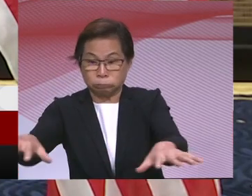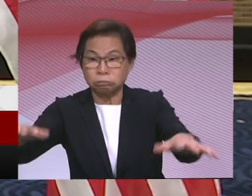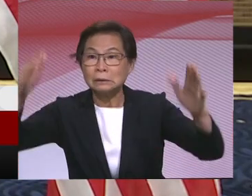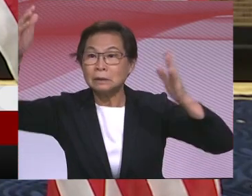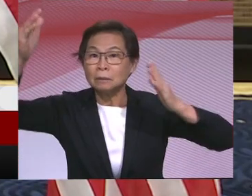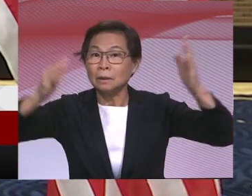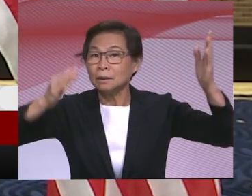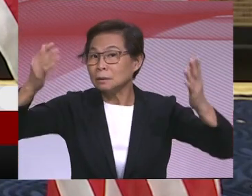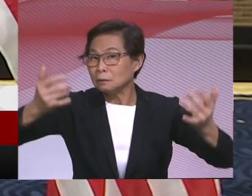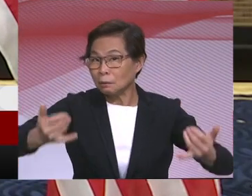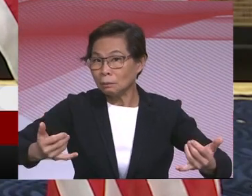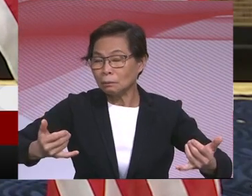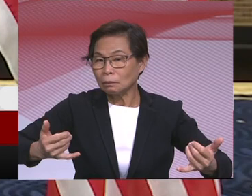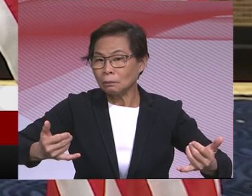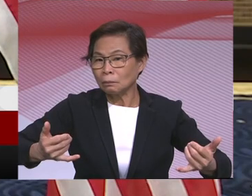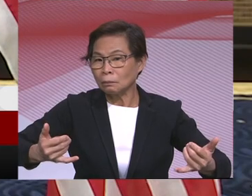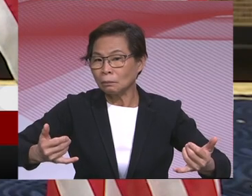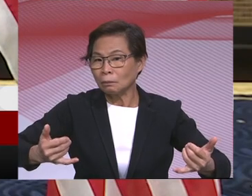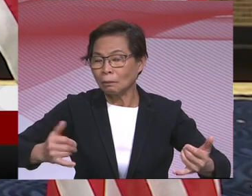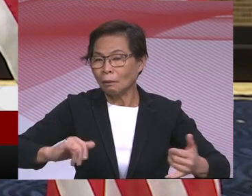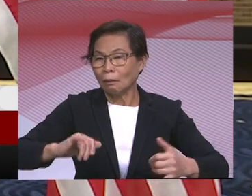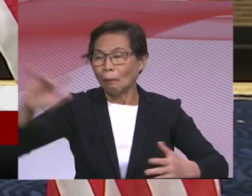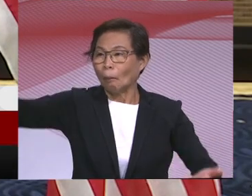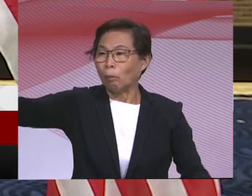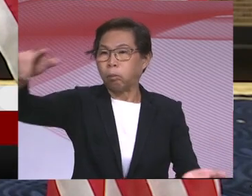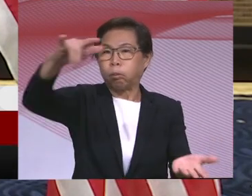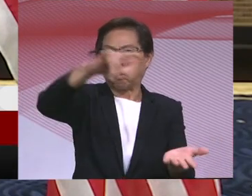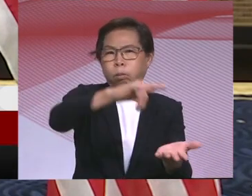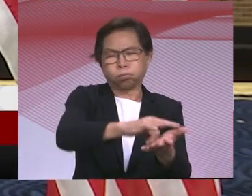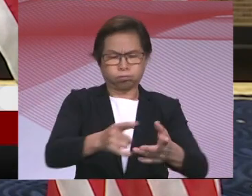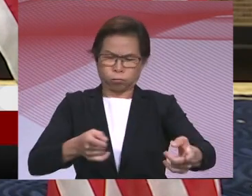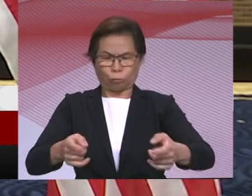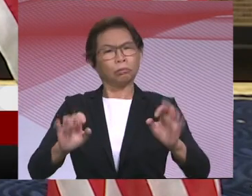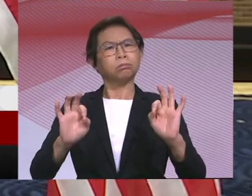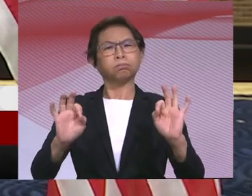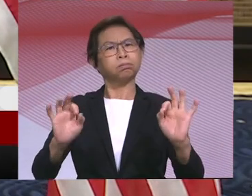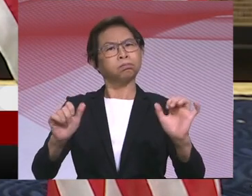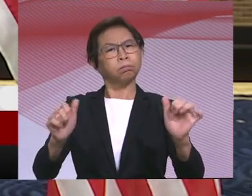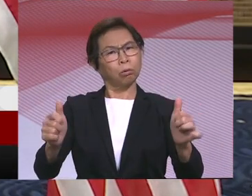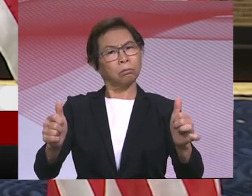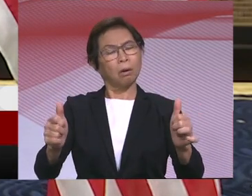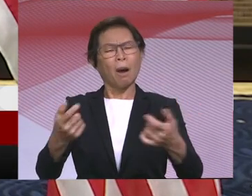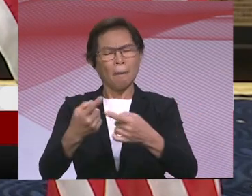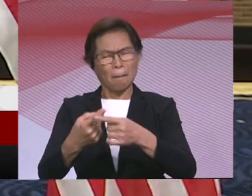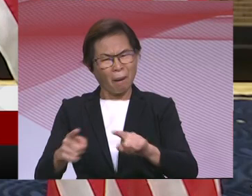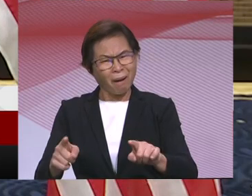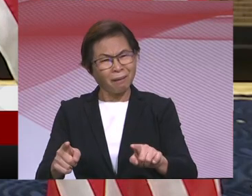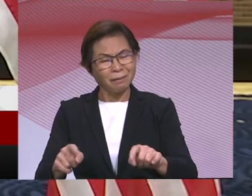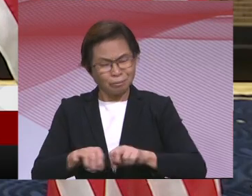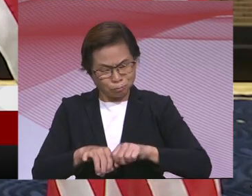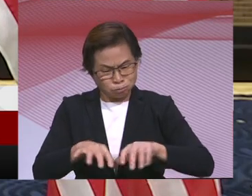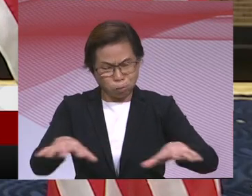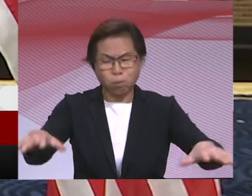di Malaysia ini tren ke simport tidak Pati adalah terkawal Hai tetapi kiske